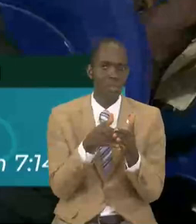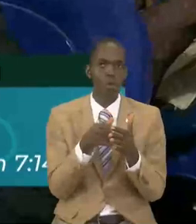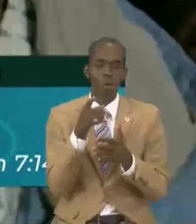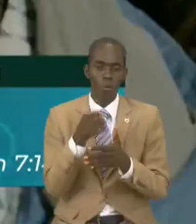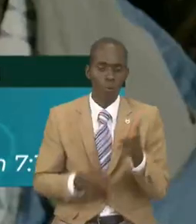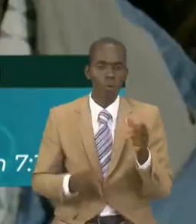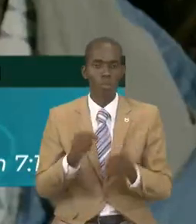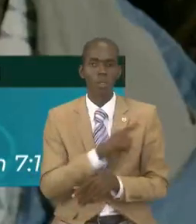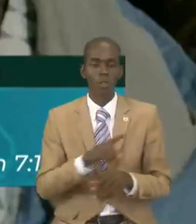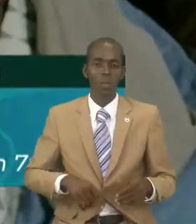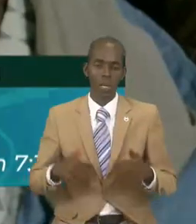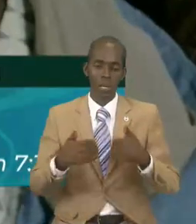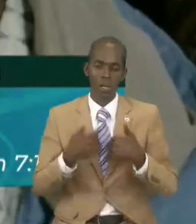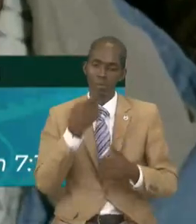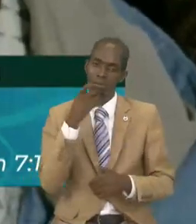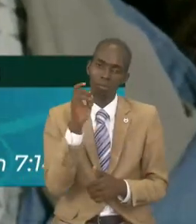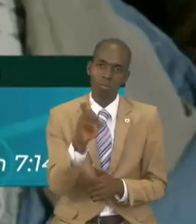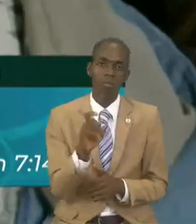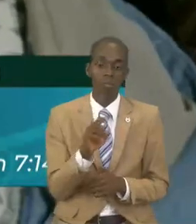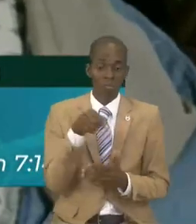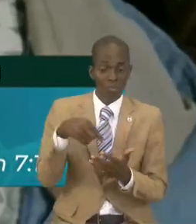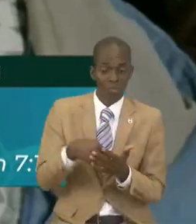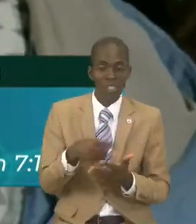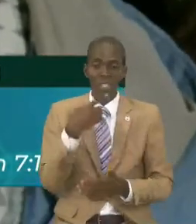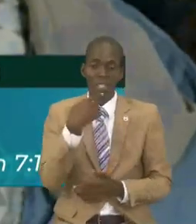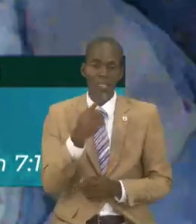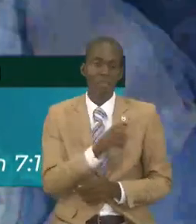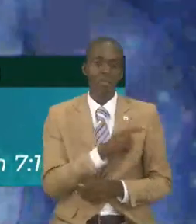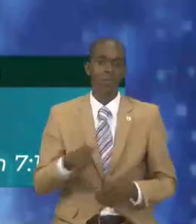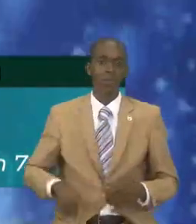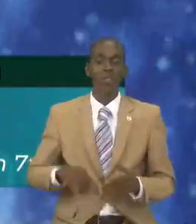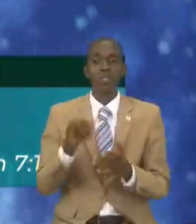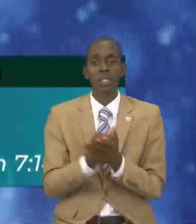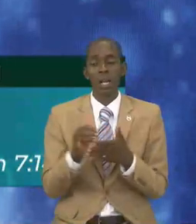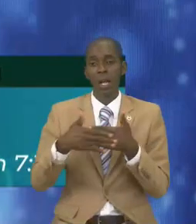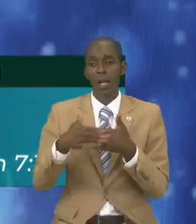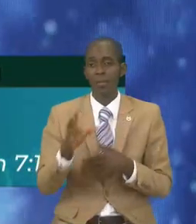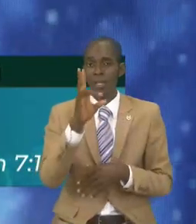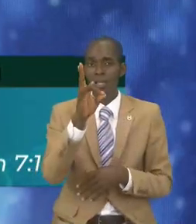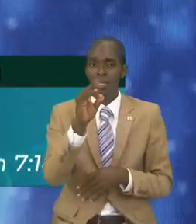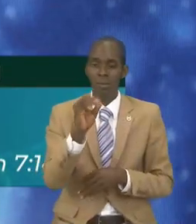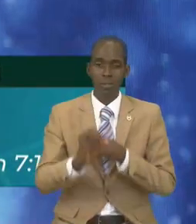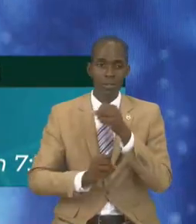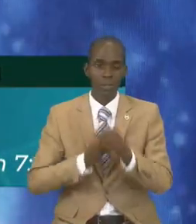à ce que le Seigneur a dit. Voici ce que dit l'Éternel. Dès que 70